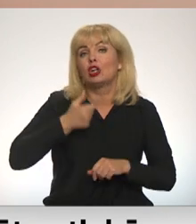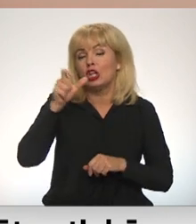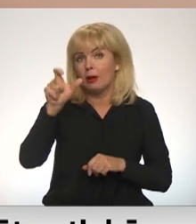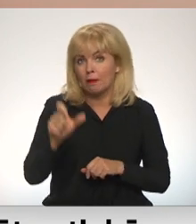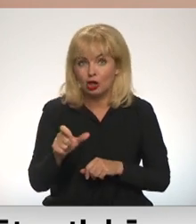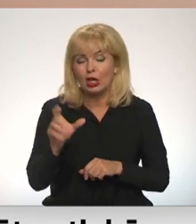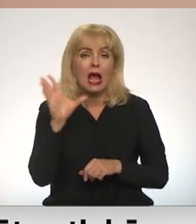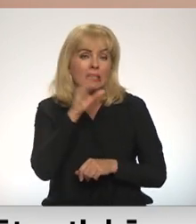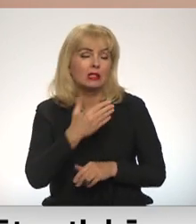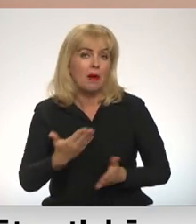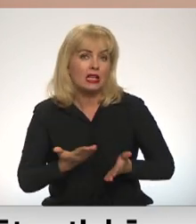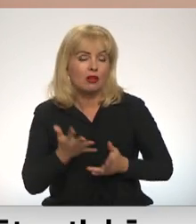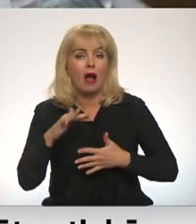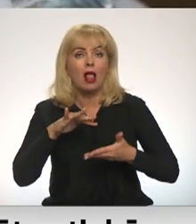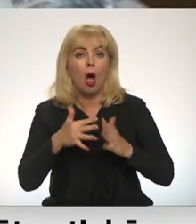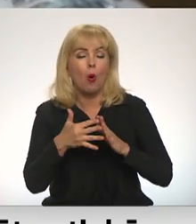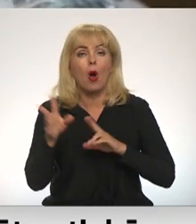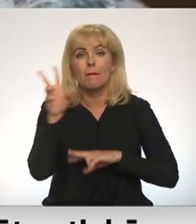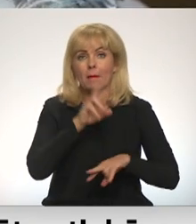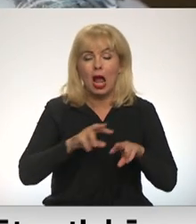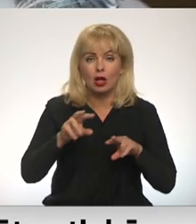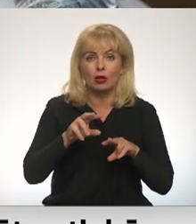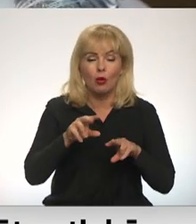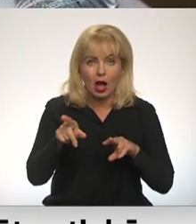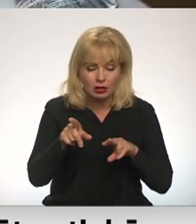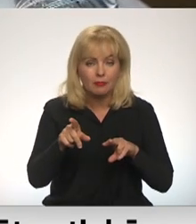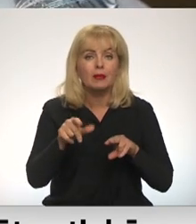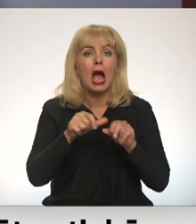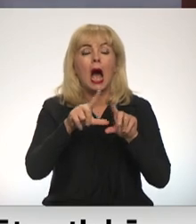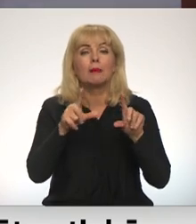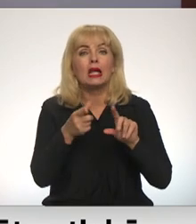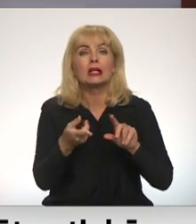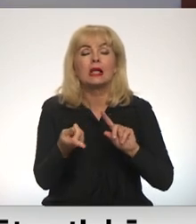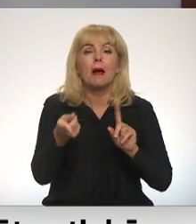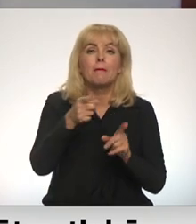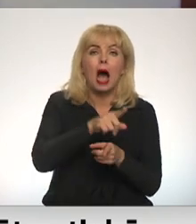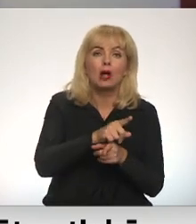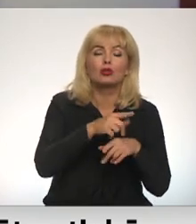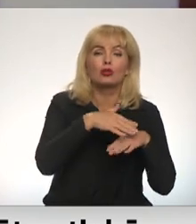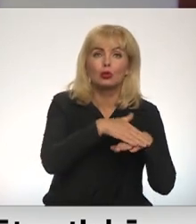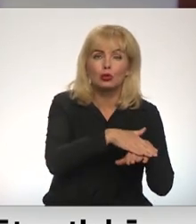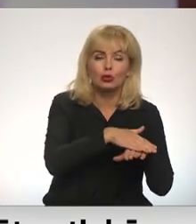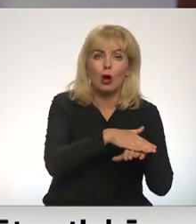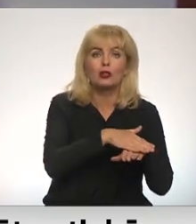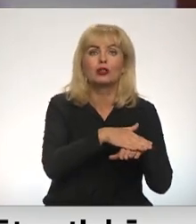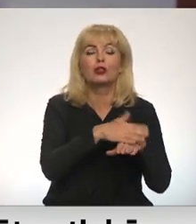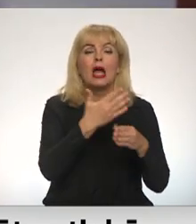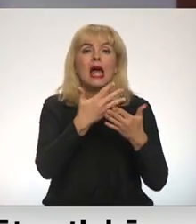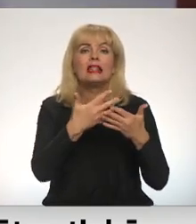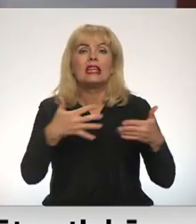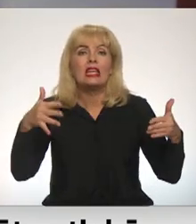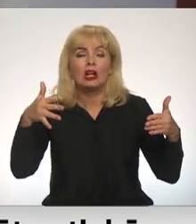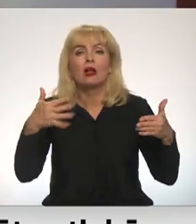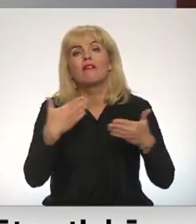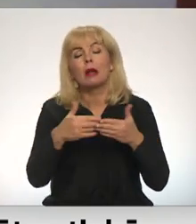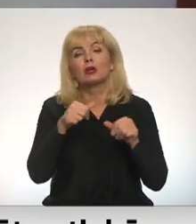iespējas izdzīvot laukos meklē aptiekas pārstrukturizējot, kādas citas nereti jau aptieku tīkla, aptiekas